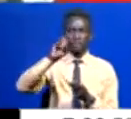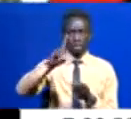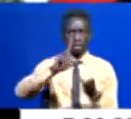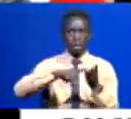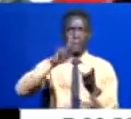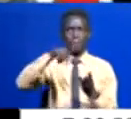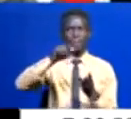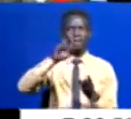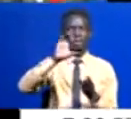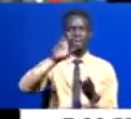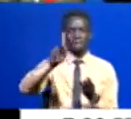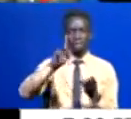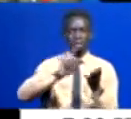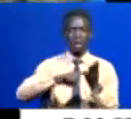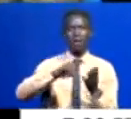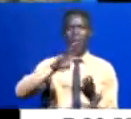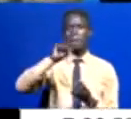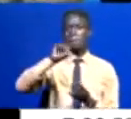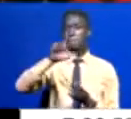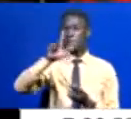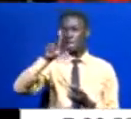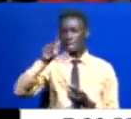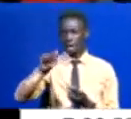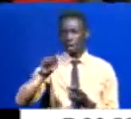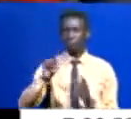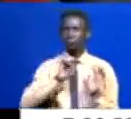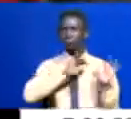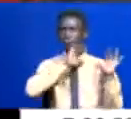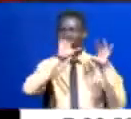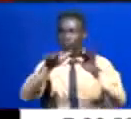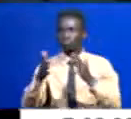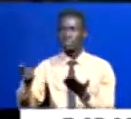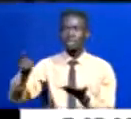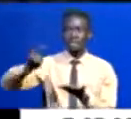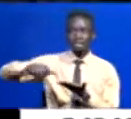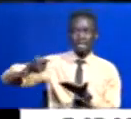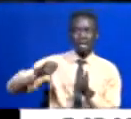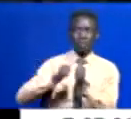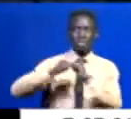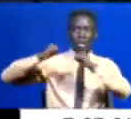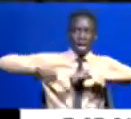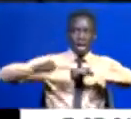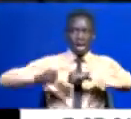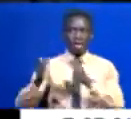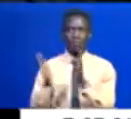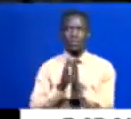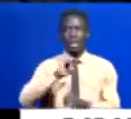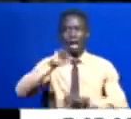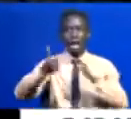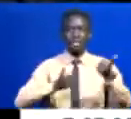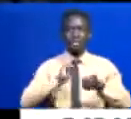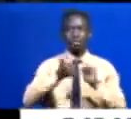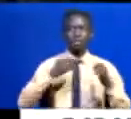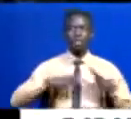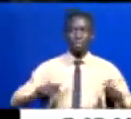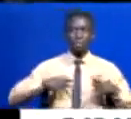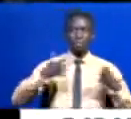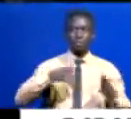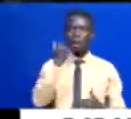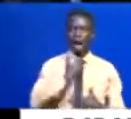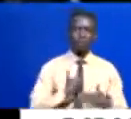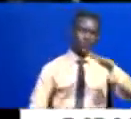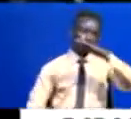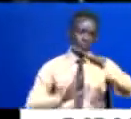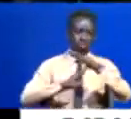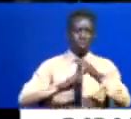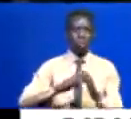Makao na Milka Chemos walihudhuria hafla hiyo ya kutia saini kwa mkataba huo, pamoja na wanariadha wa sasa wenye tajriba ya juu,